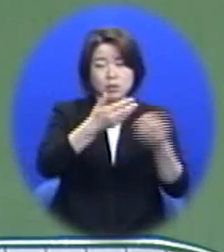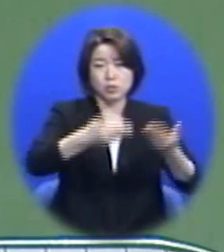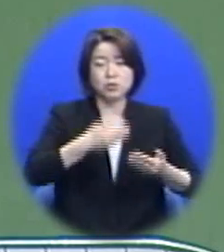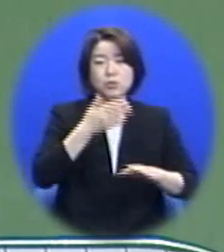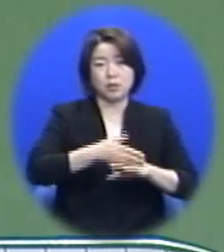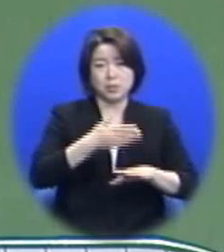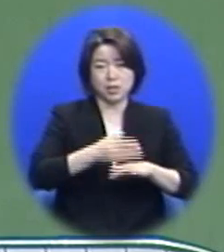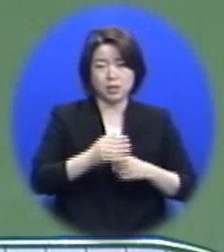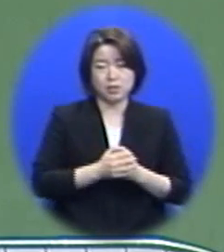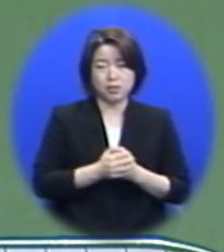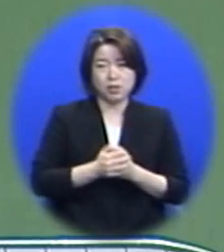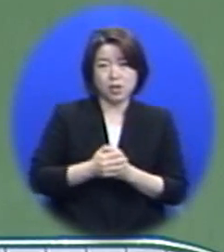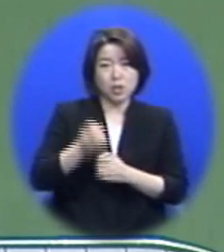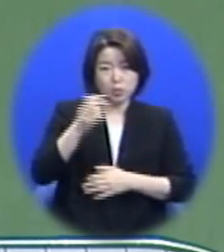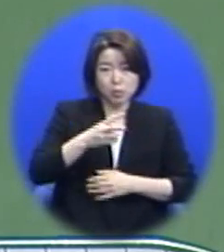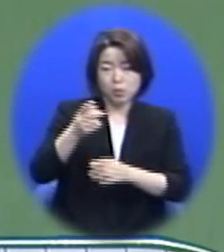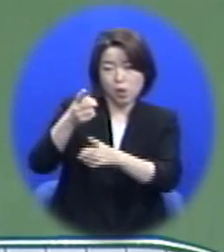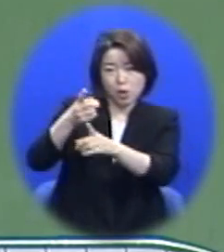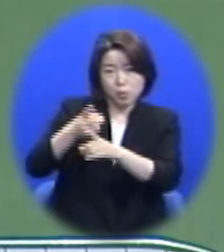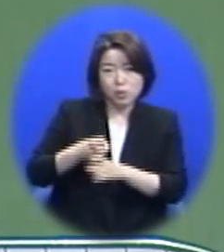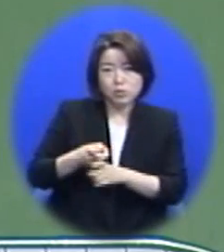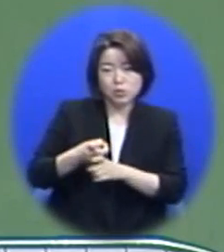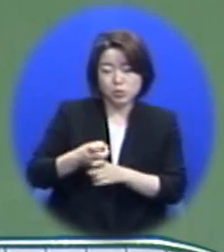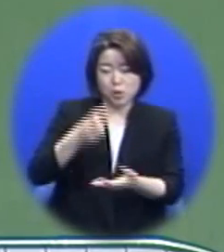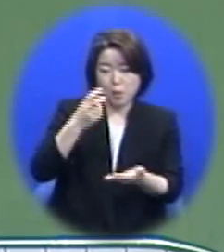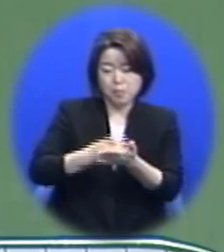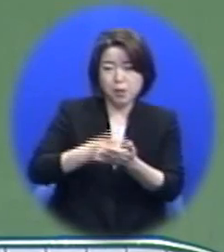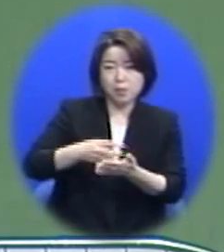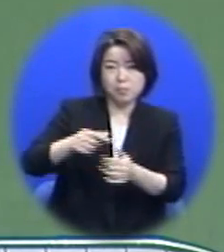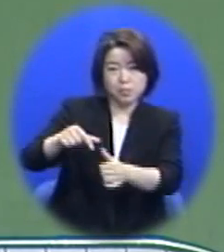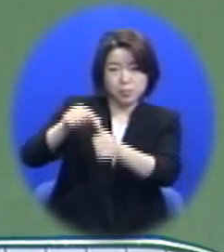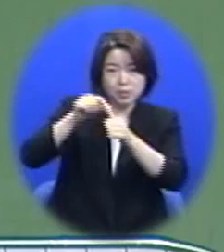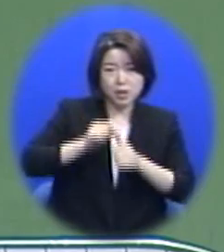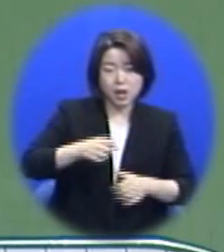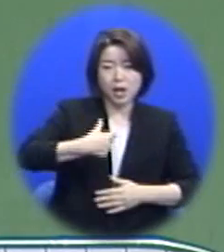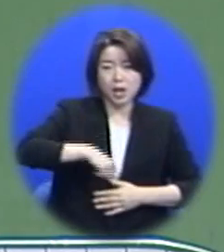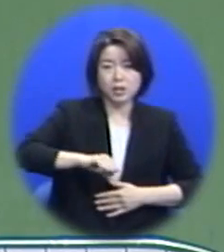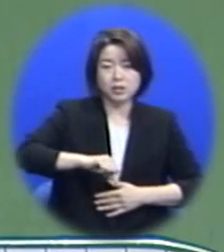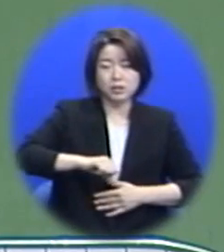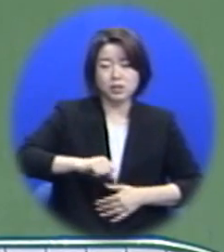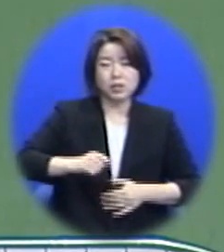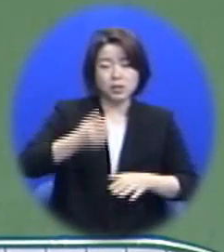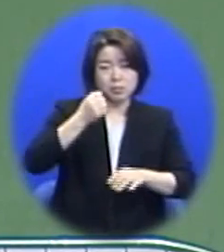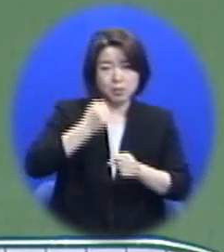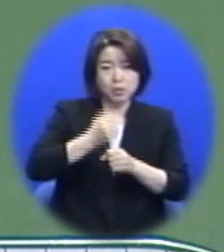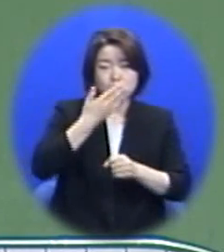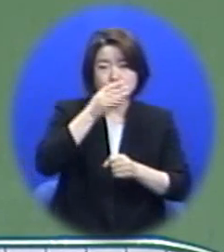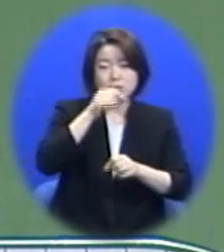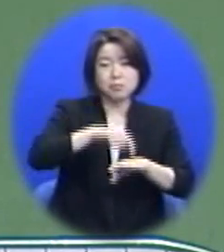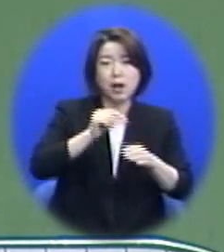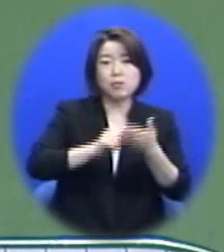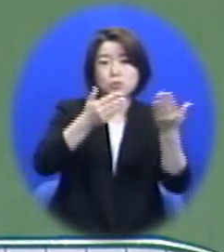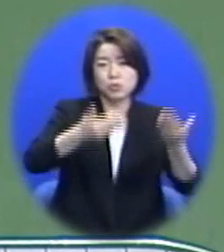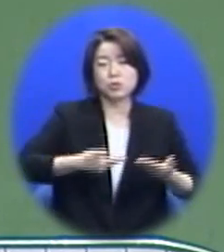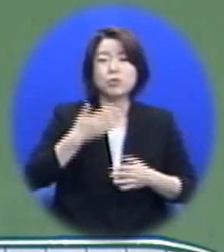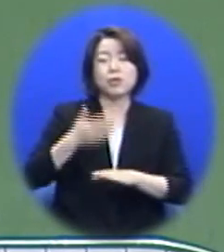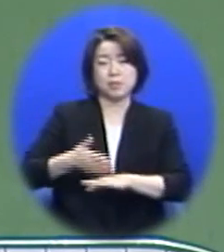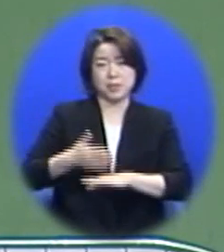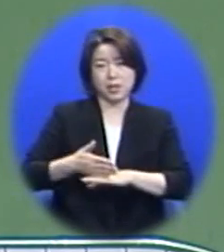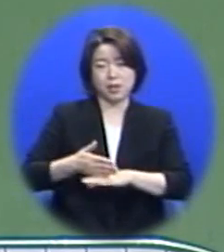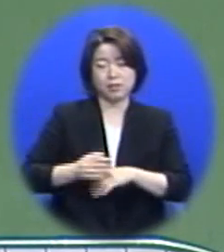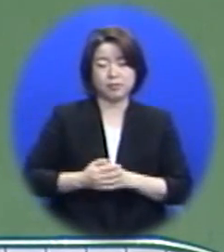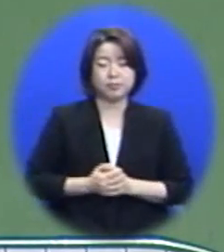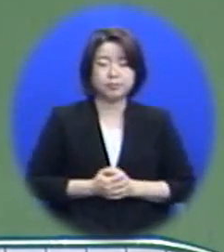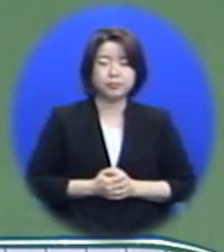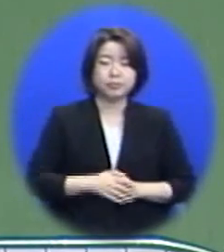원수를 양자 삼을 수 있는 마음을 주신 하나님께 감사합니다 손영원 목사님은 아셨어요